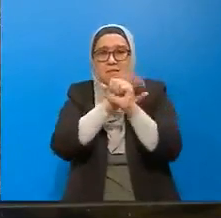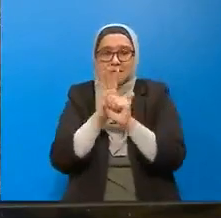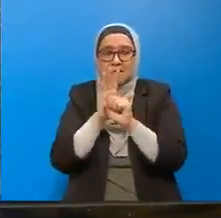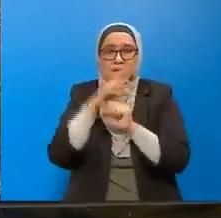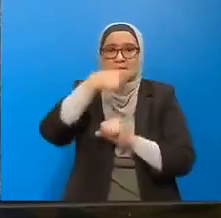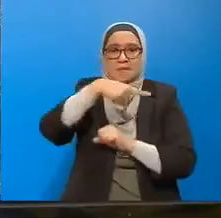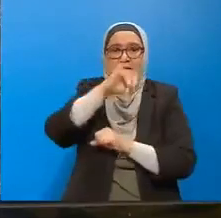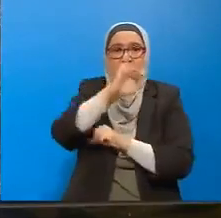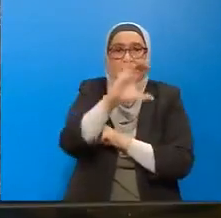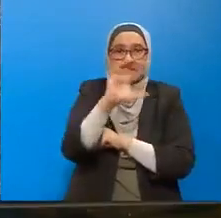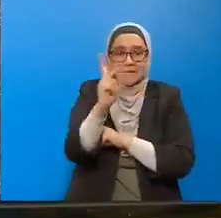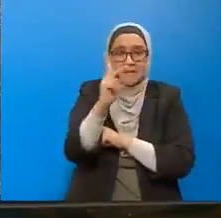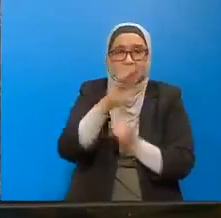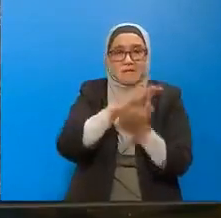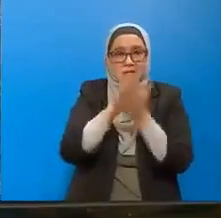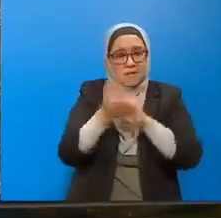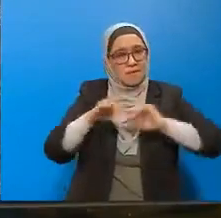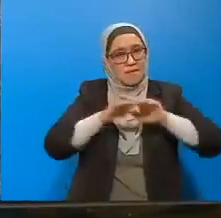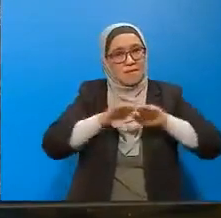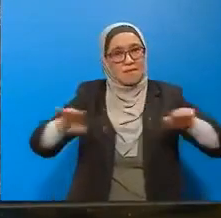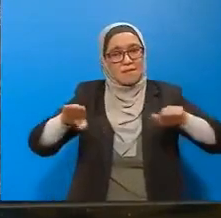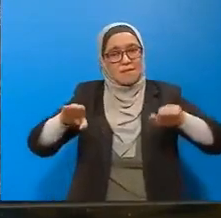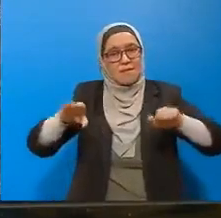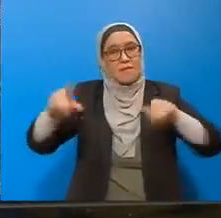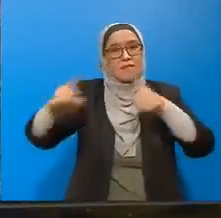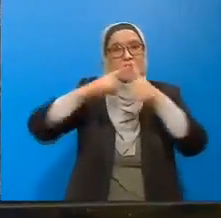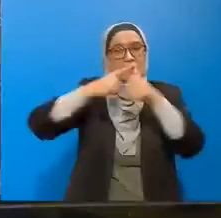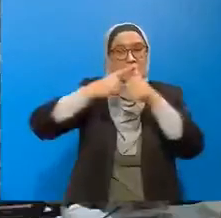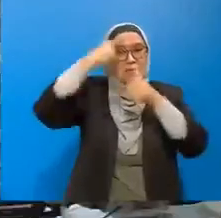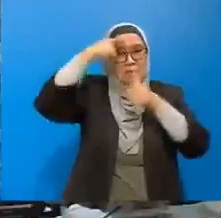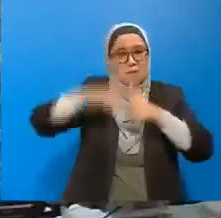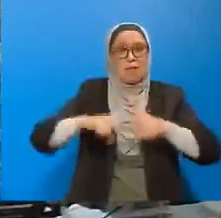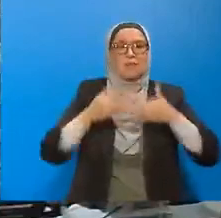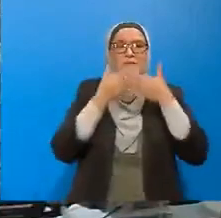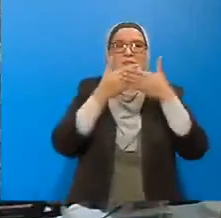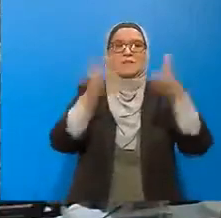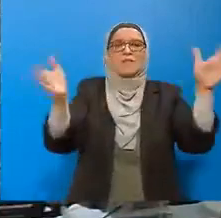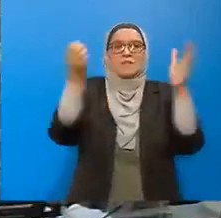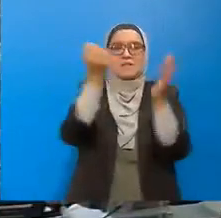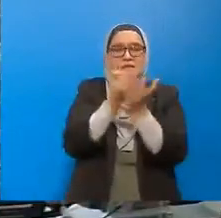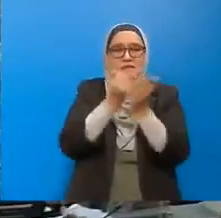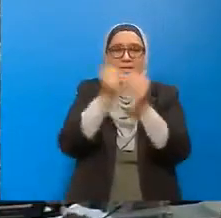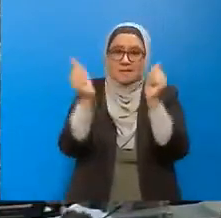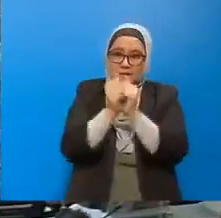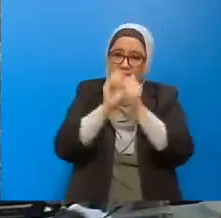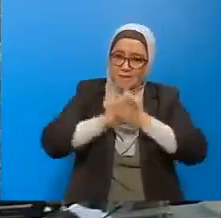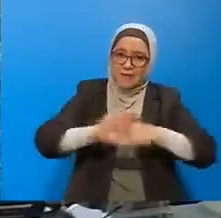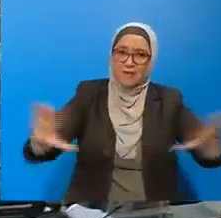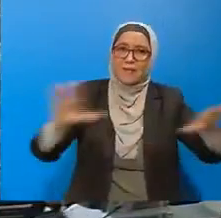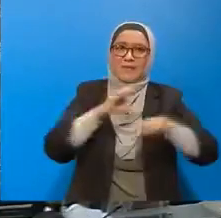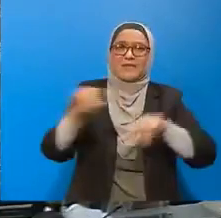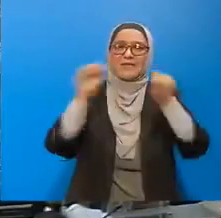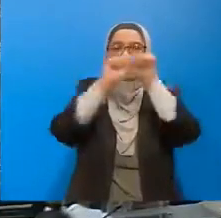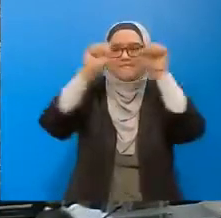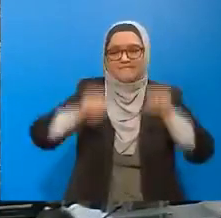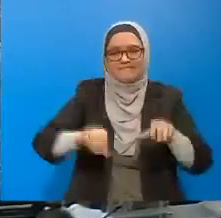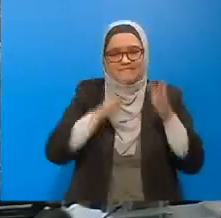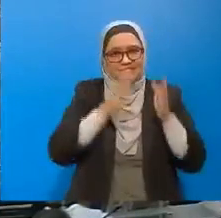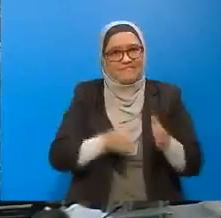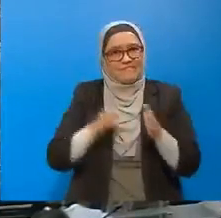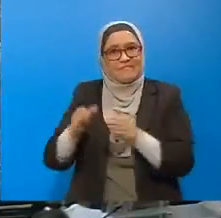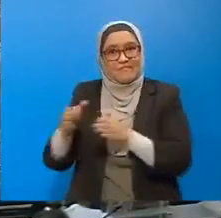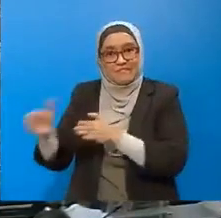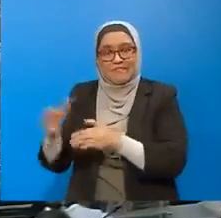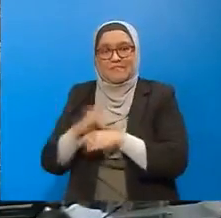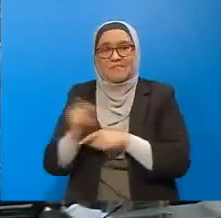PIK sebagai pemangkin untuk membuka semula ekonomi secara selamat dan bersistematik.